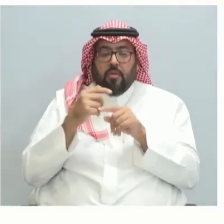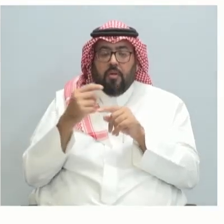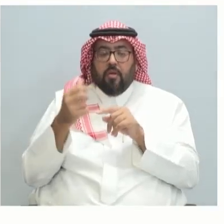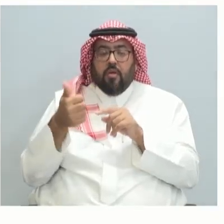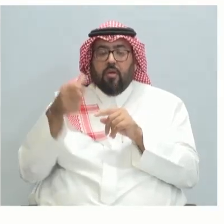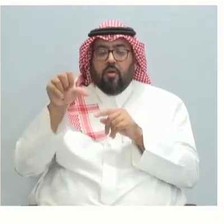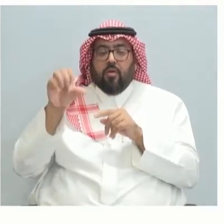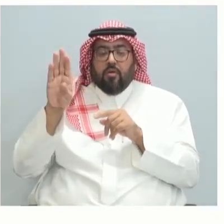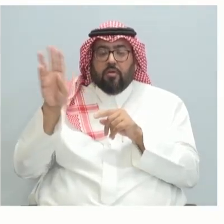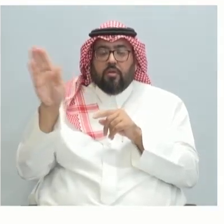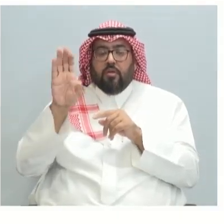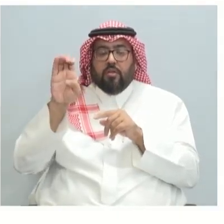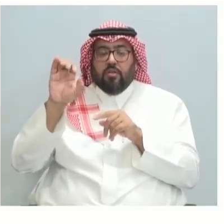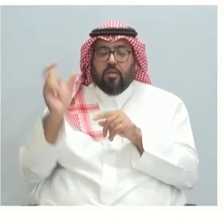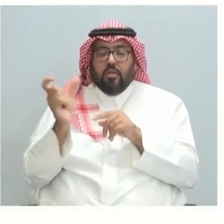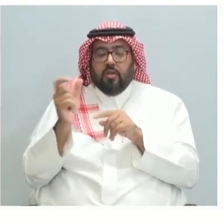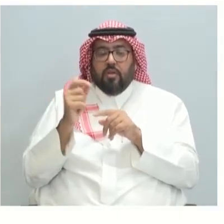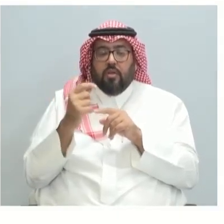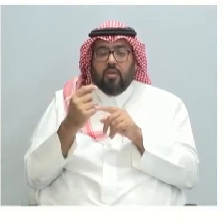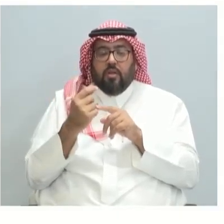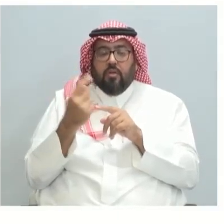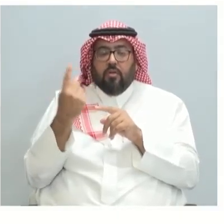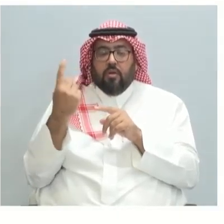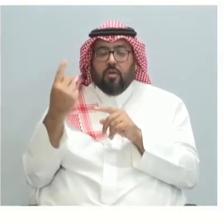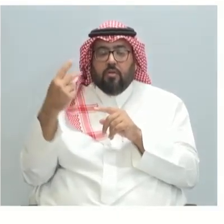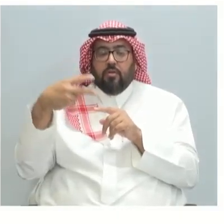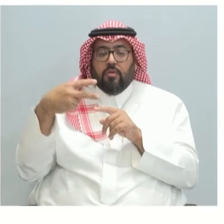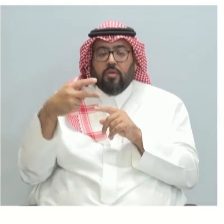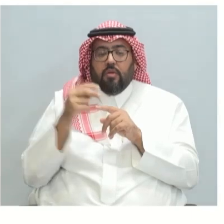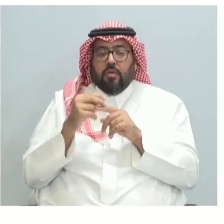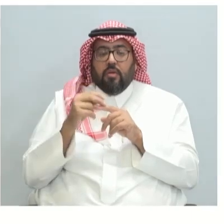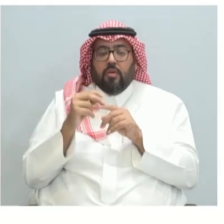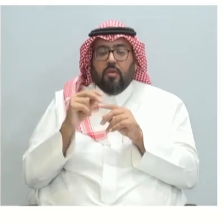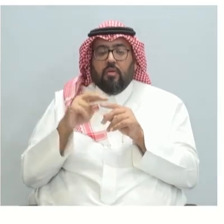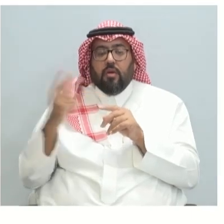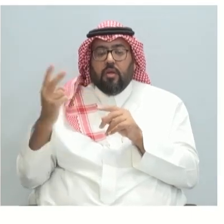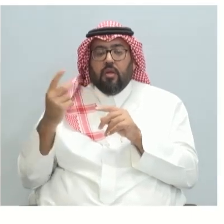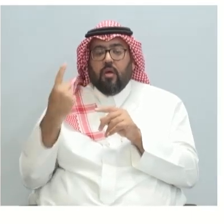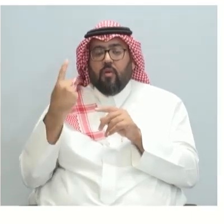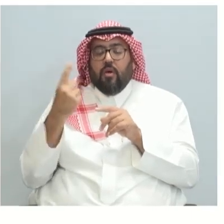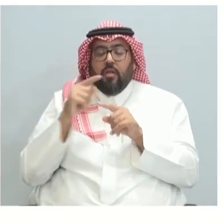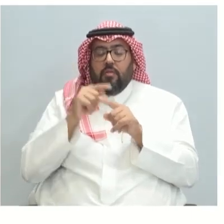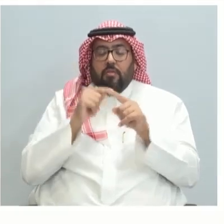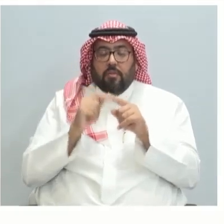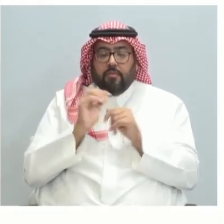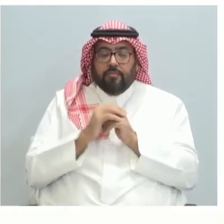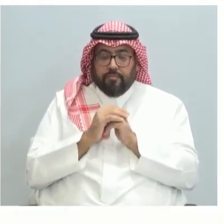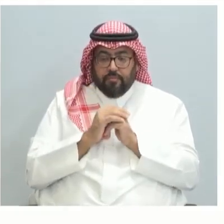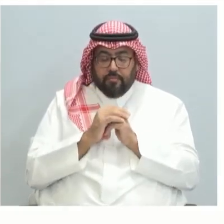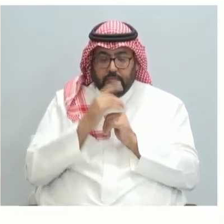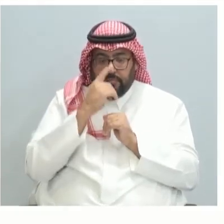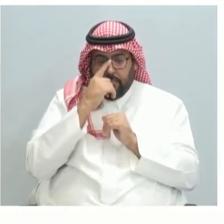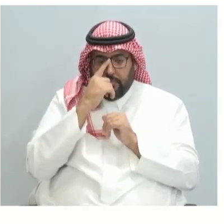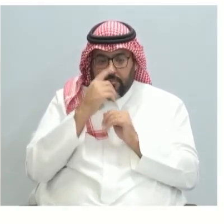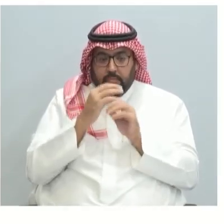واحد في المئه نريد ان نمثل هذه البيانات بالقطاعات الدائريه